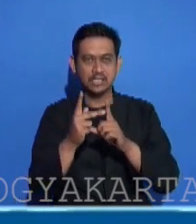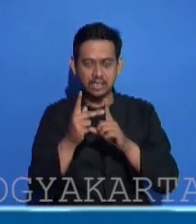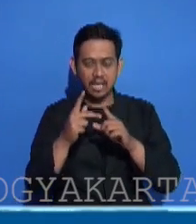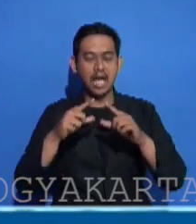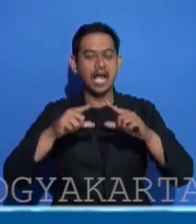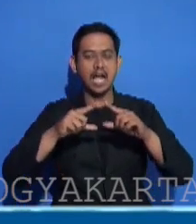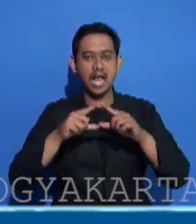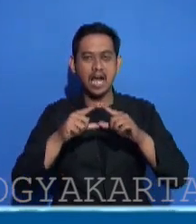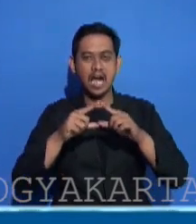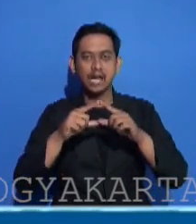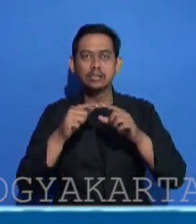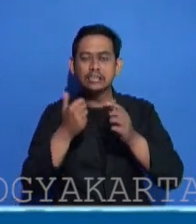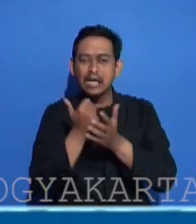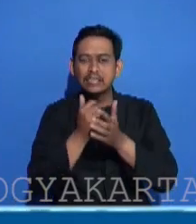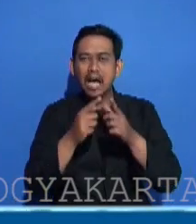sate